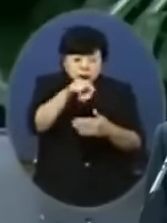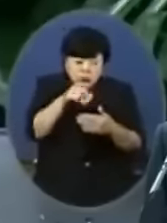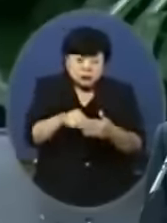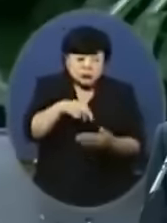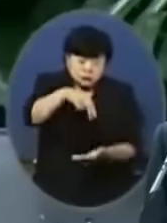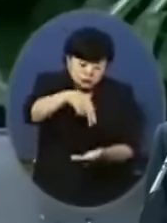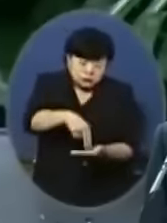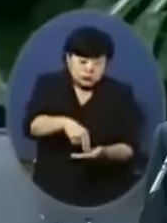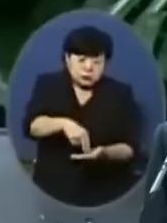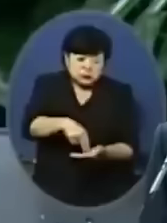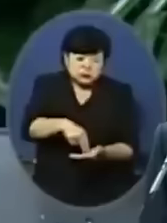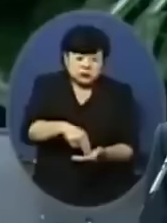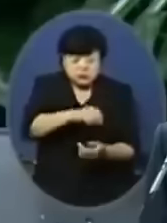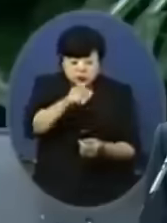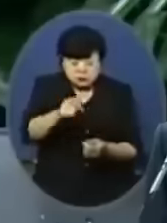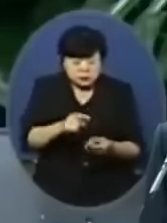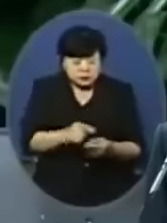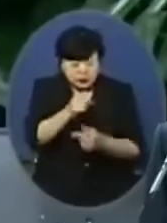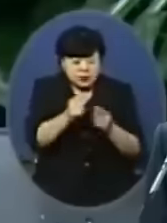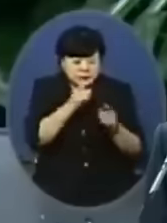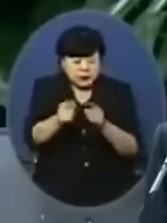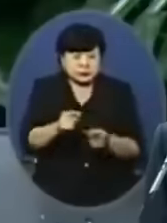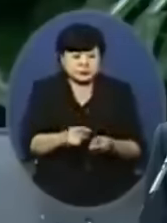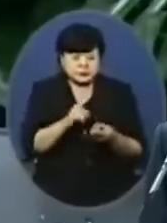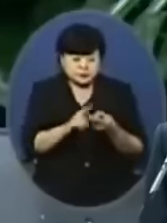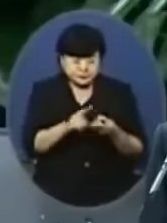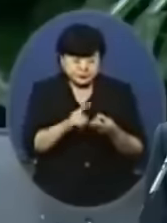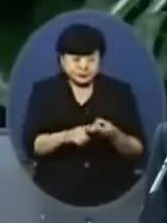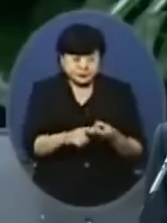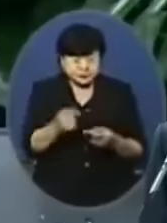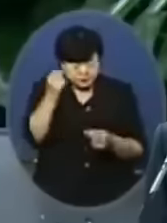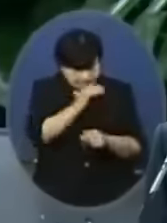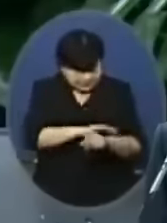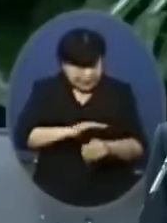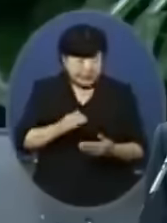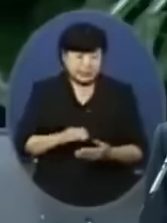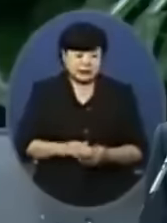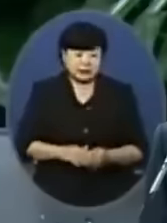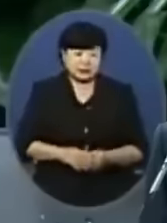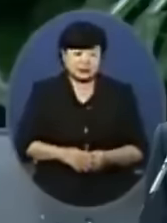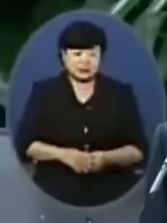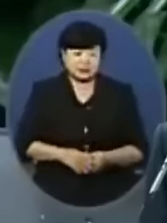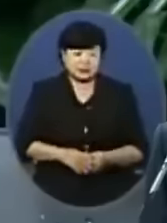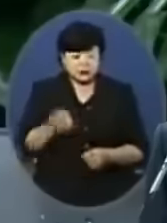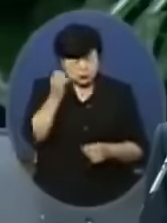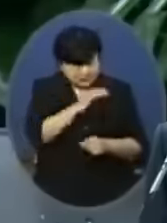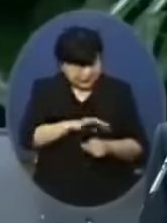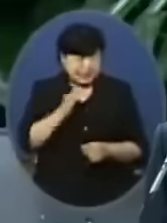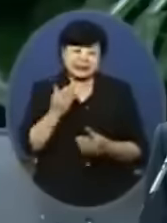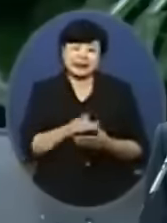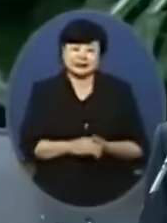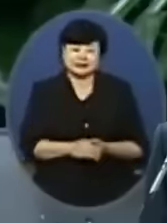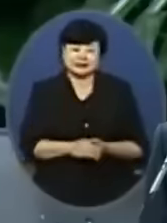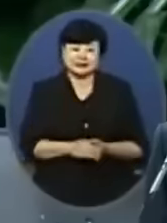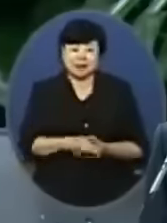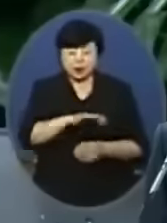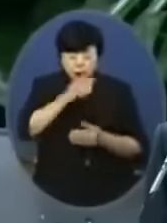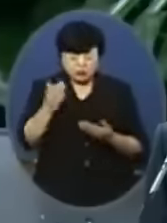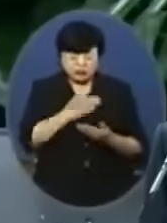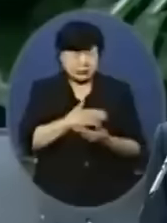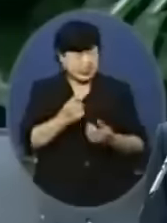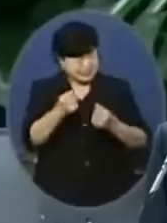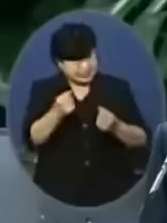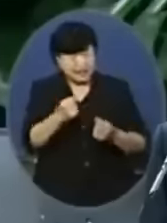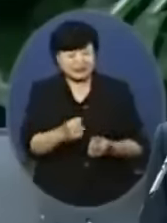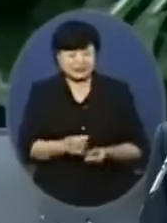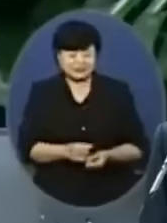써서 기록되었을 때 하나님 말씀하시기를 내 영혼이 잘 된다 그렇기 때문에 난 영혼이 잘 된다. 범사에 잘 된다